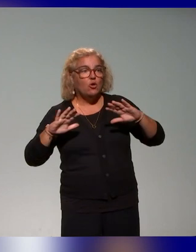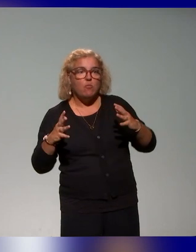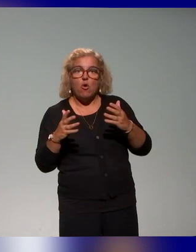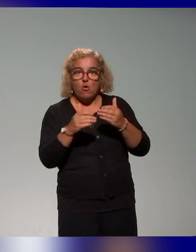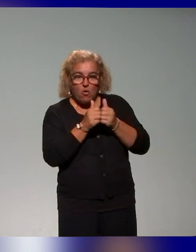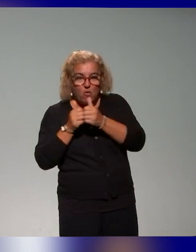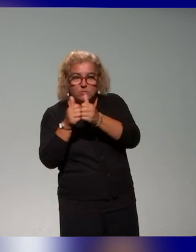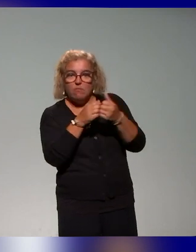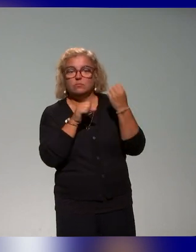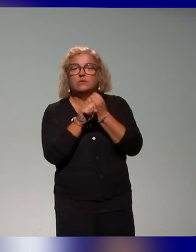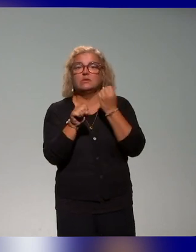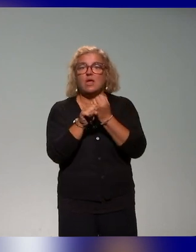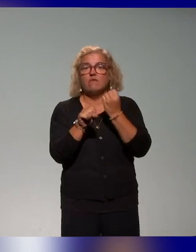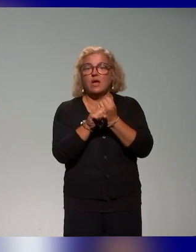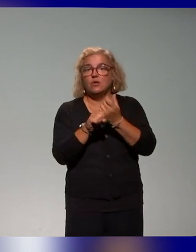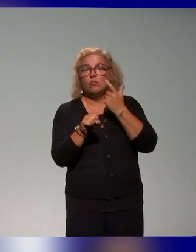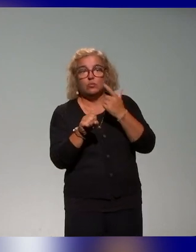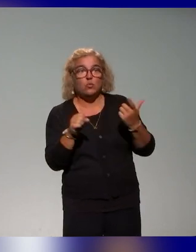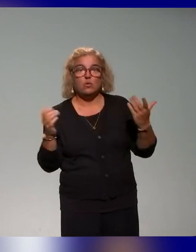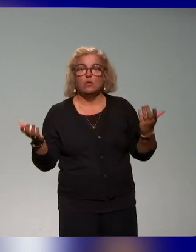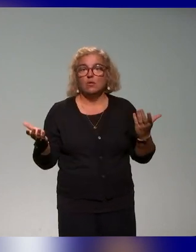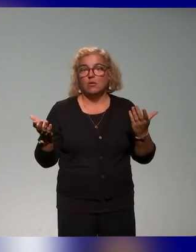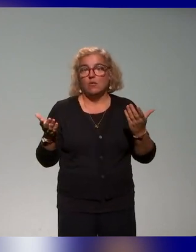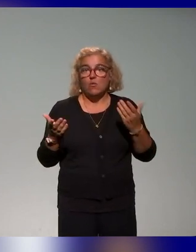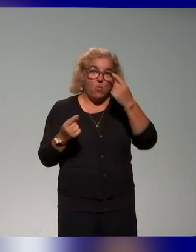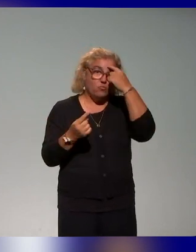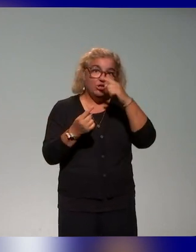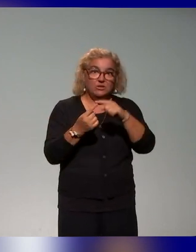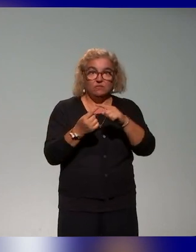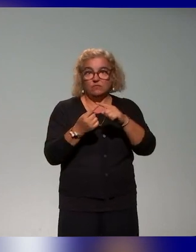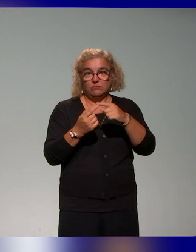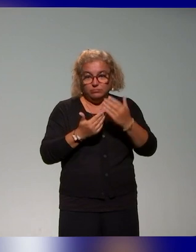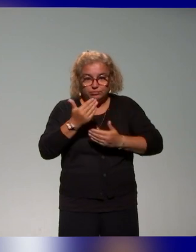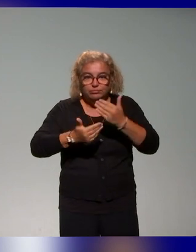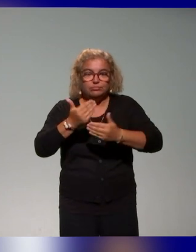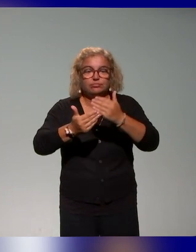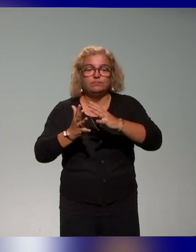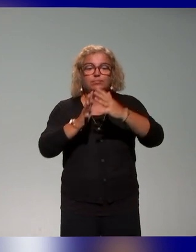et à aller au-delà de l'outil natif.